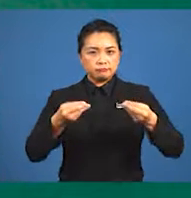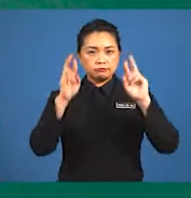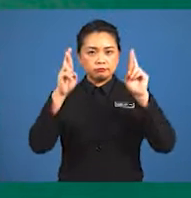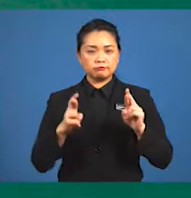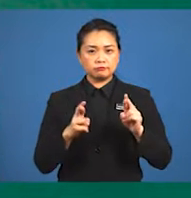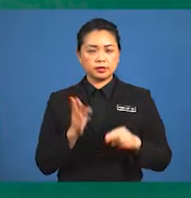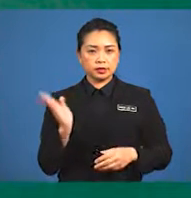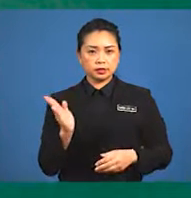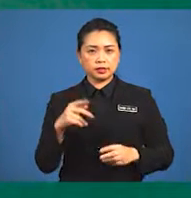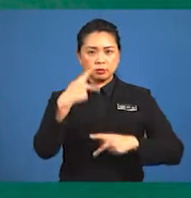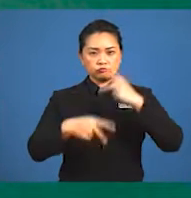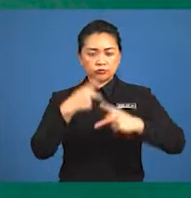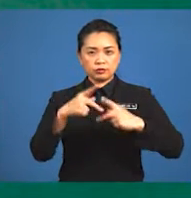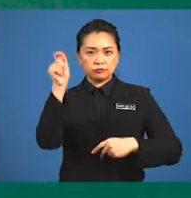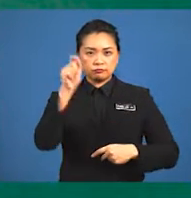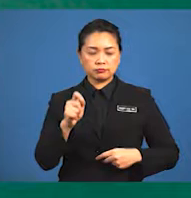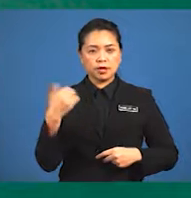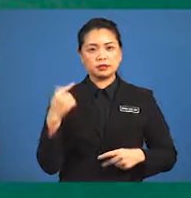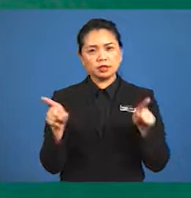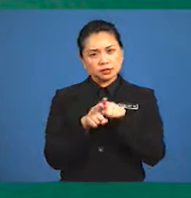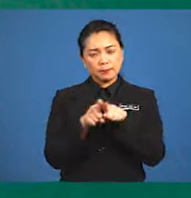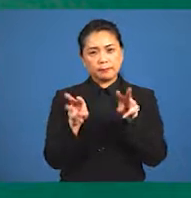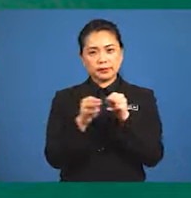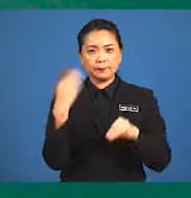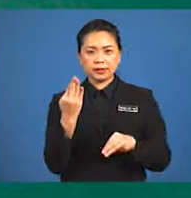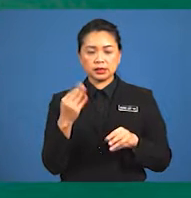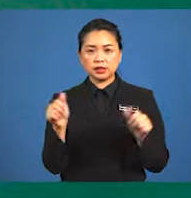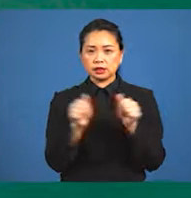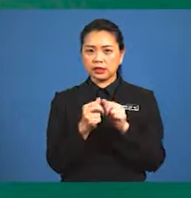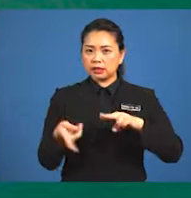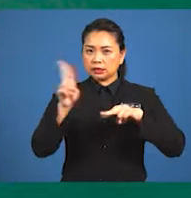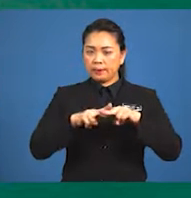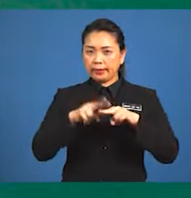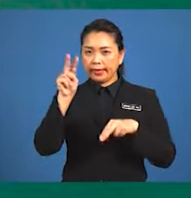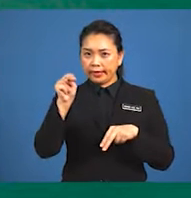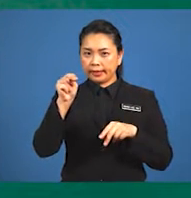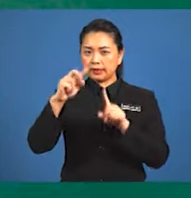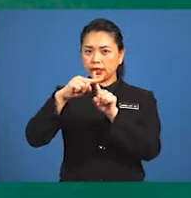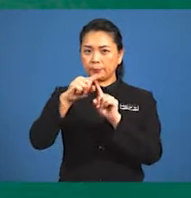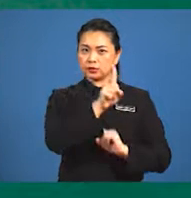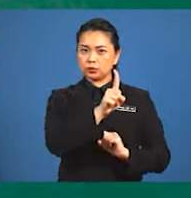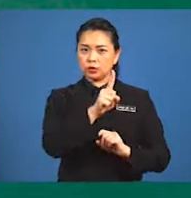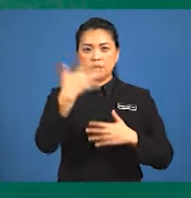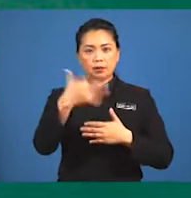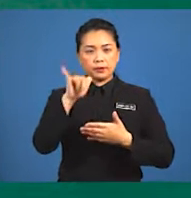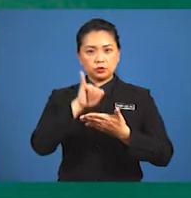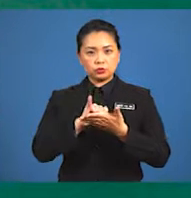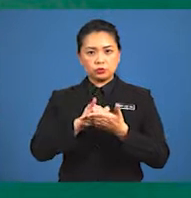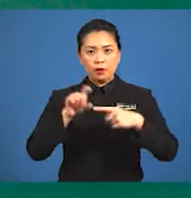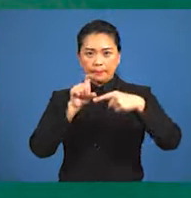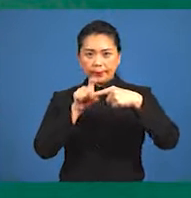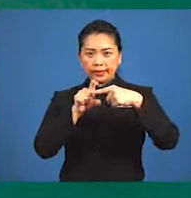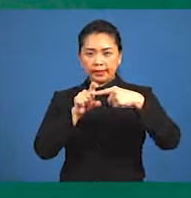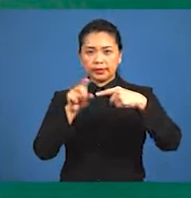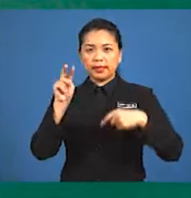ini, proses kamiran adalah seperti biasa dengan menambahkan N dengan 1. Kemudian,